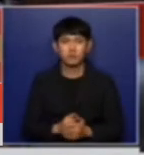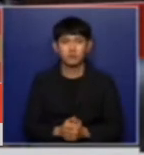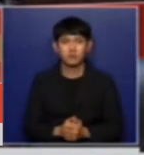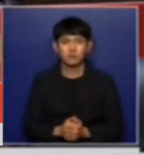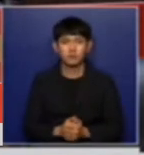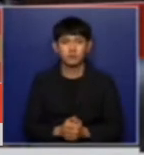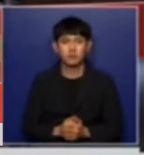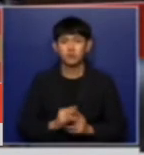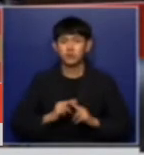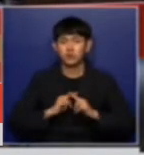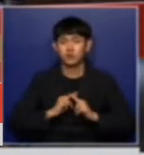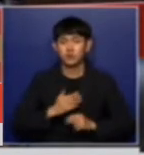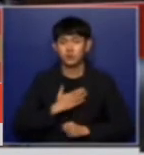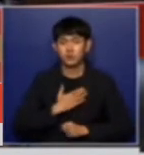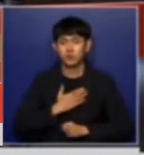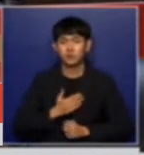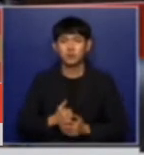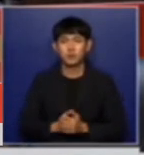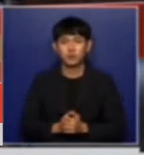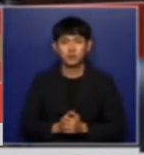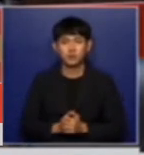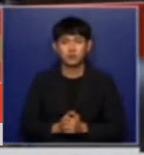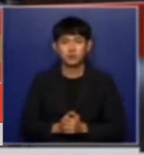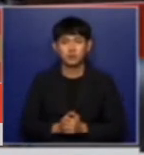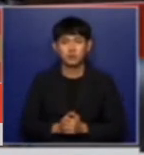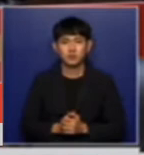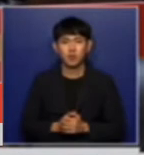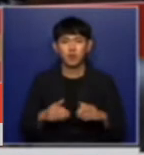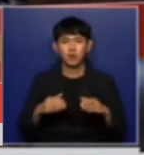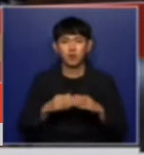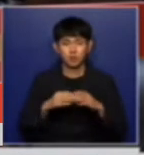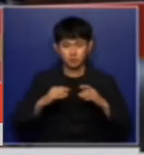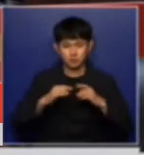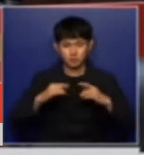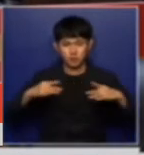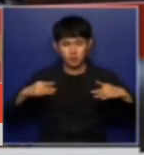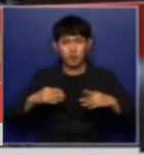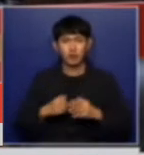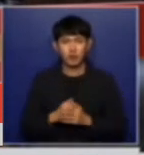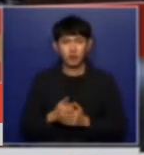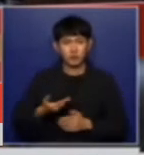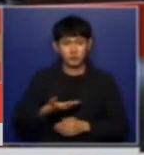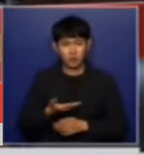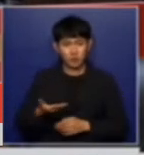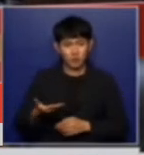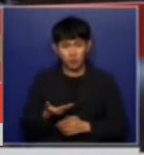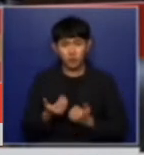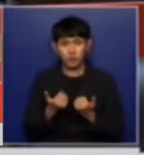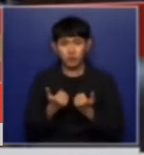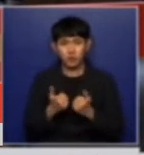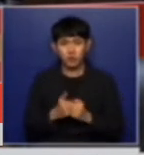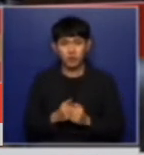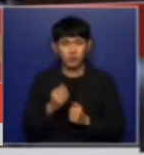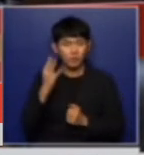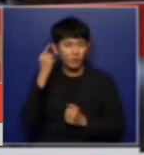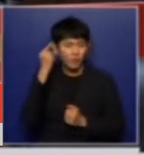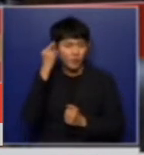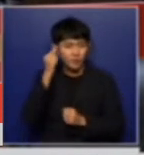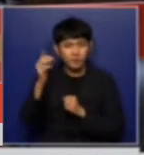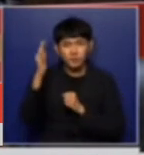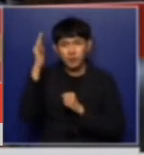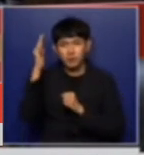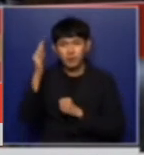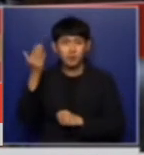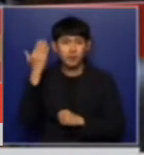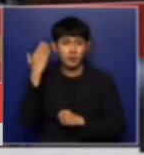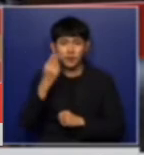ในส่วนตัวผมเองแล้วก็สมาชิกฝ่ายค้านทั้งหมดเท่าที่ได้มีความคิดเห็นในการอภิปรายที่ผ่